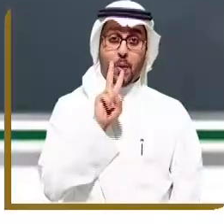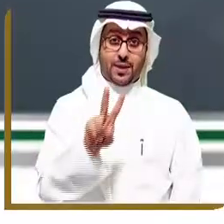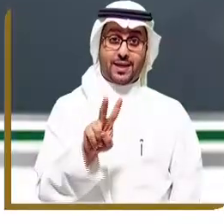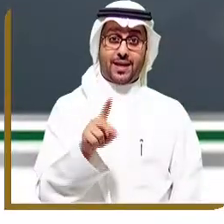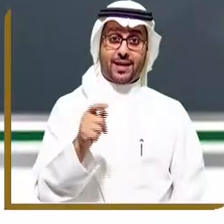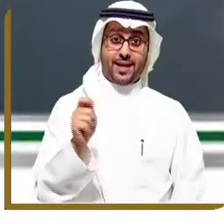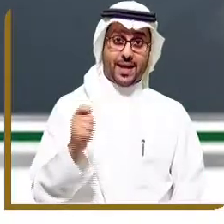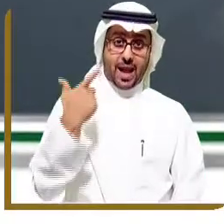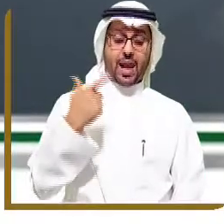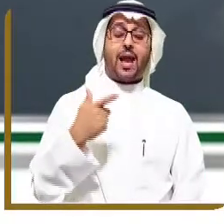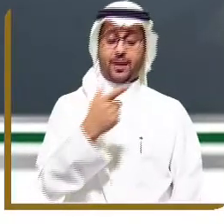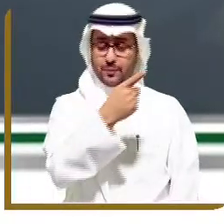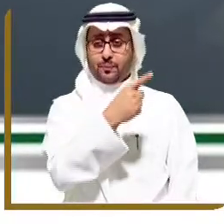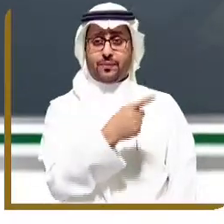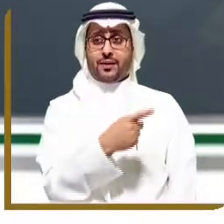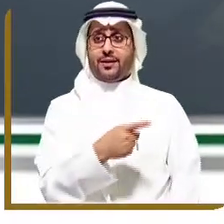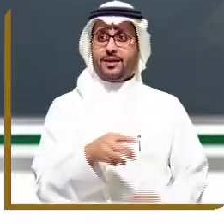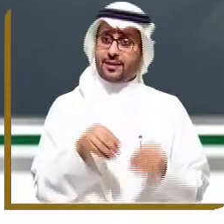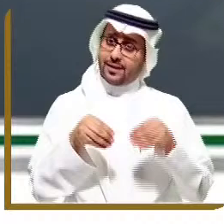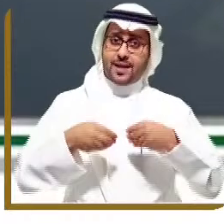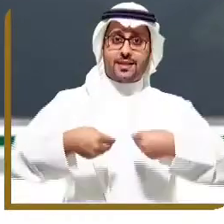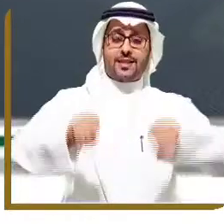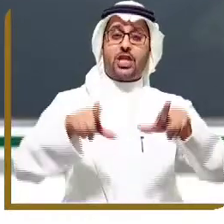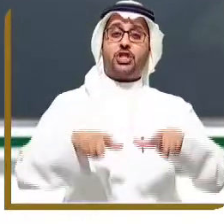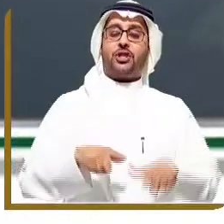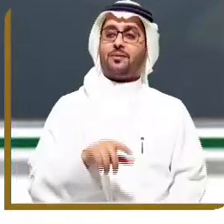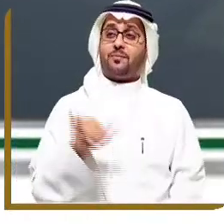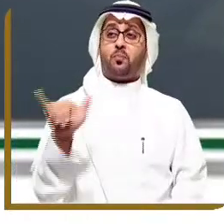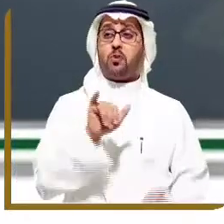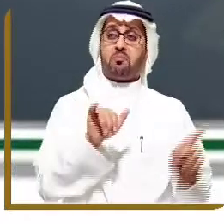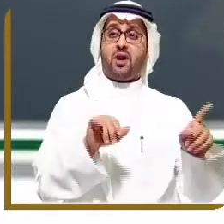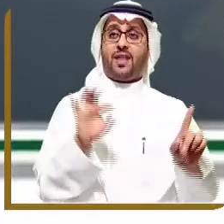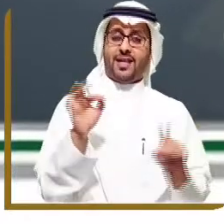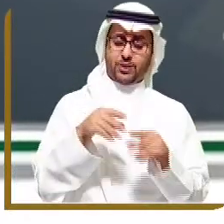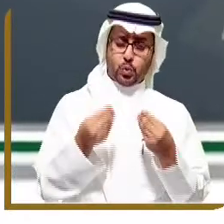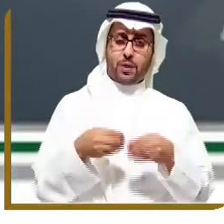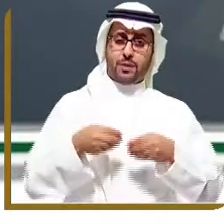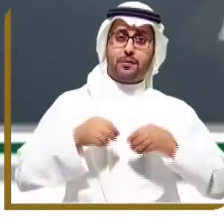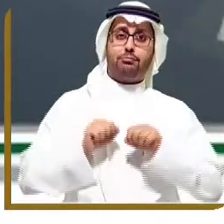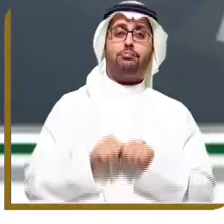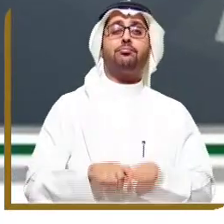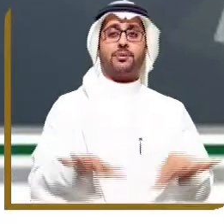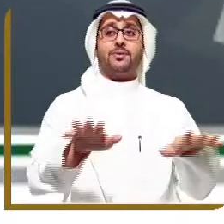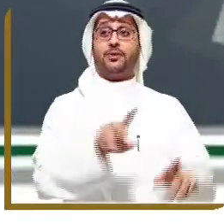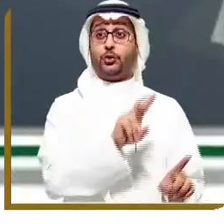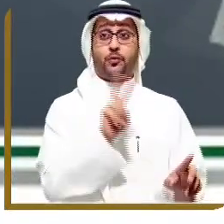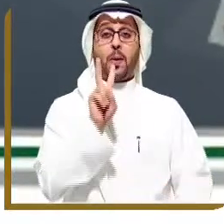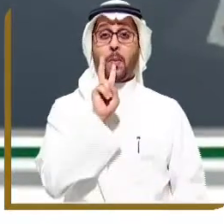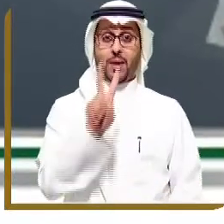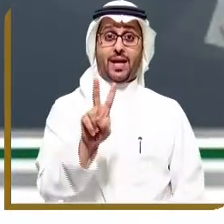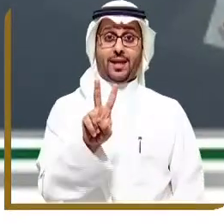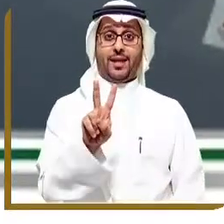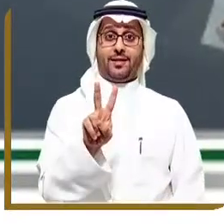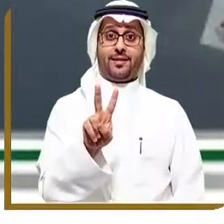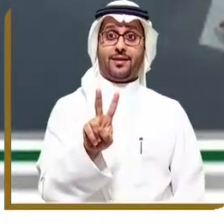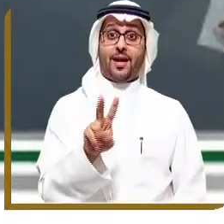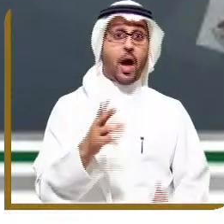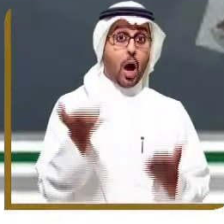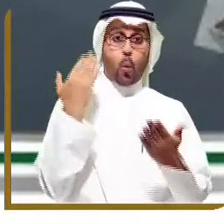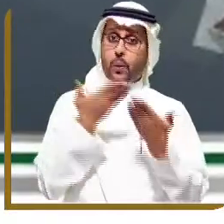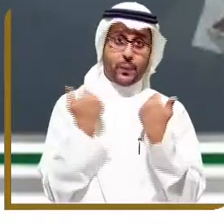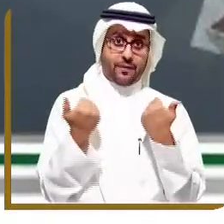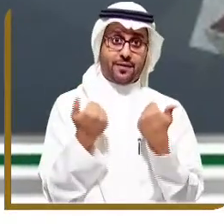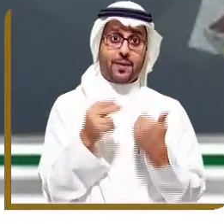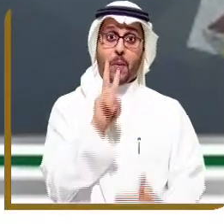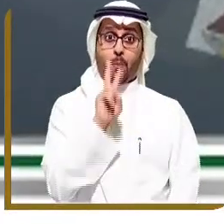المملكة 2030 في عهد خادم الحرمين الشريفين الملك سلمان بن عبد العزيز. وأوضح البنك المركزي أن فئة 200 ريال